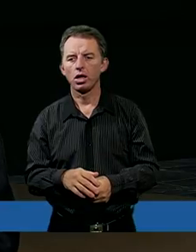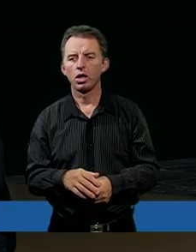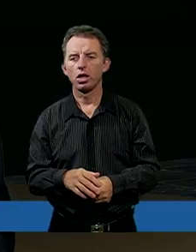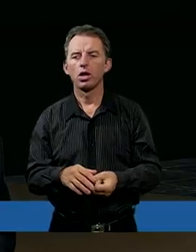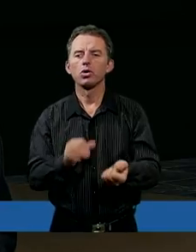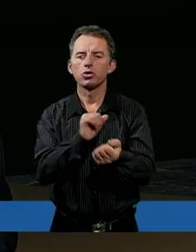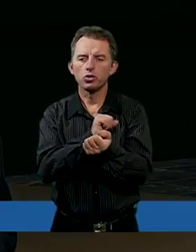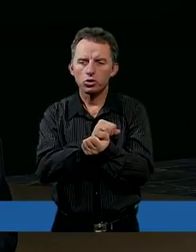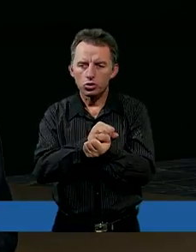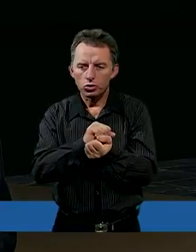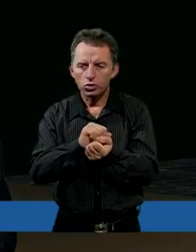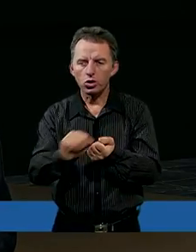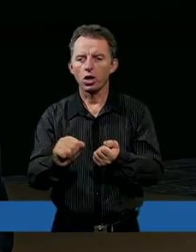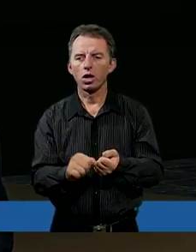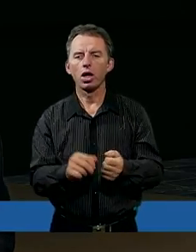niszczony,